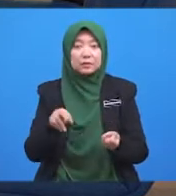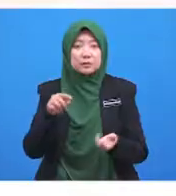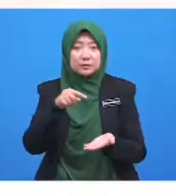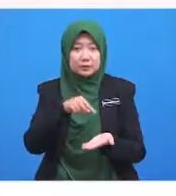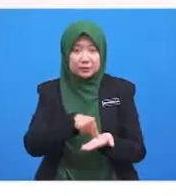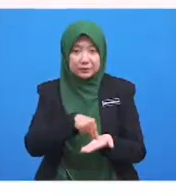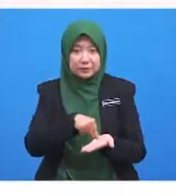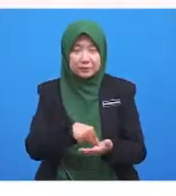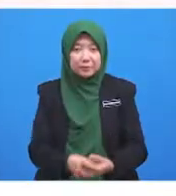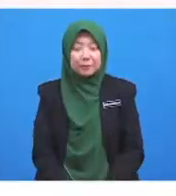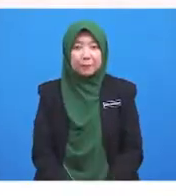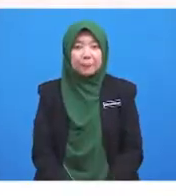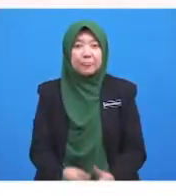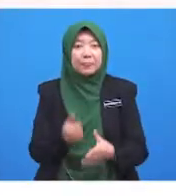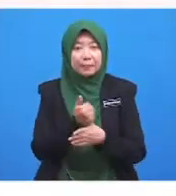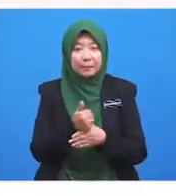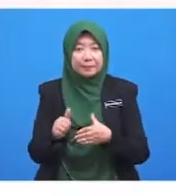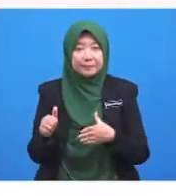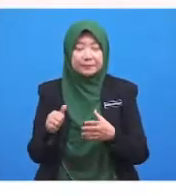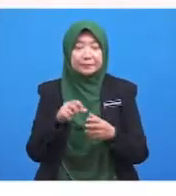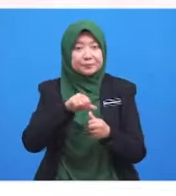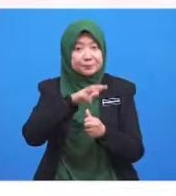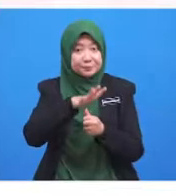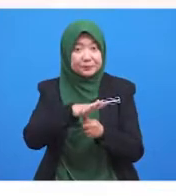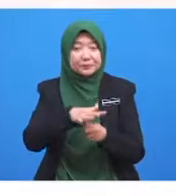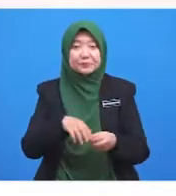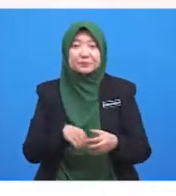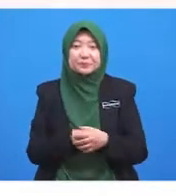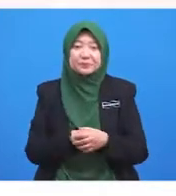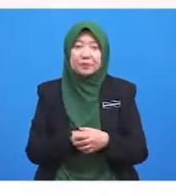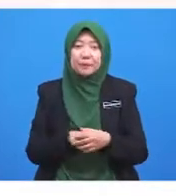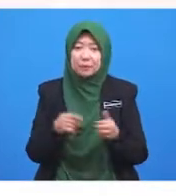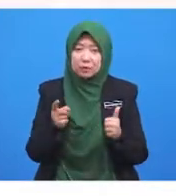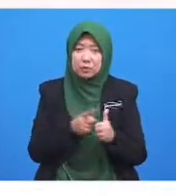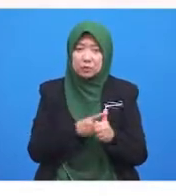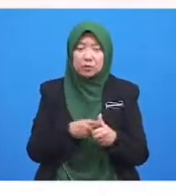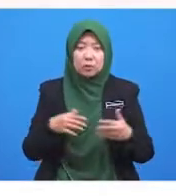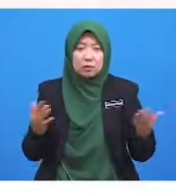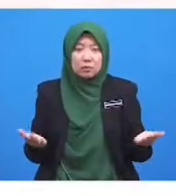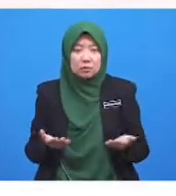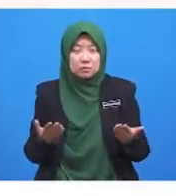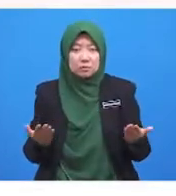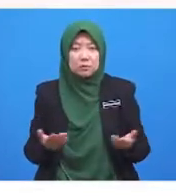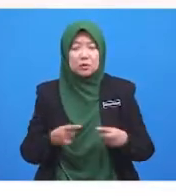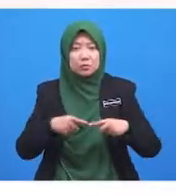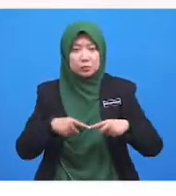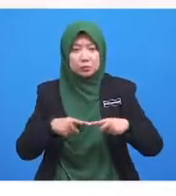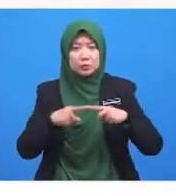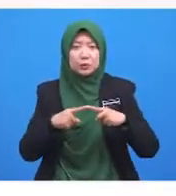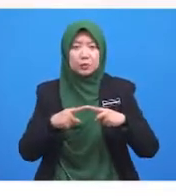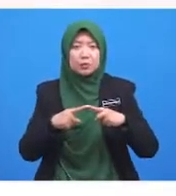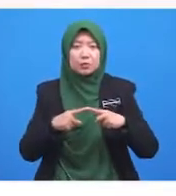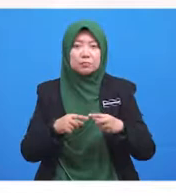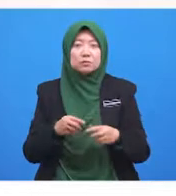ini. Antara kesan-kesannya ialah, yang pertama, merangsang ketegangan dan keanjalan